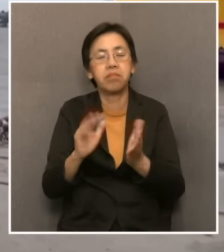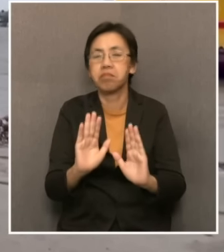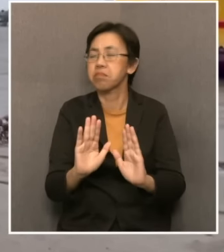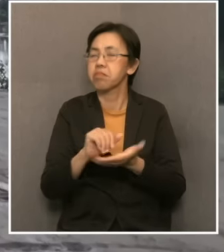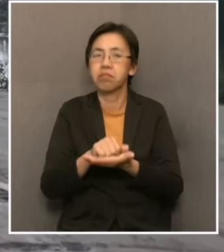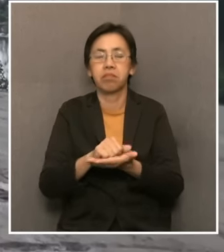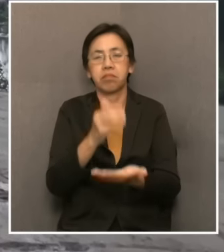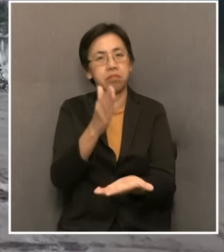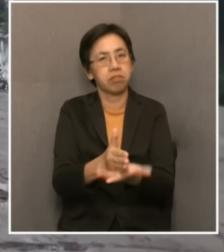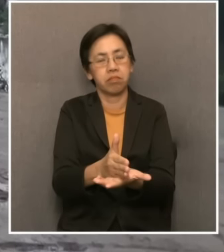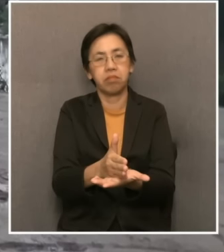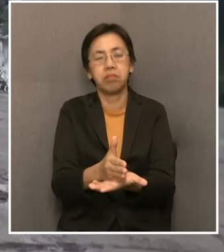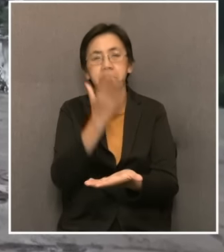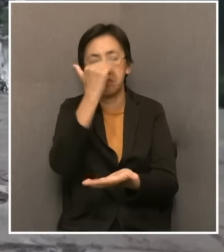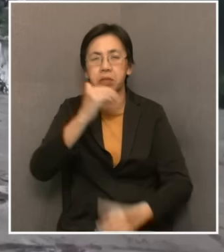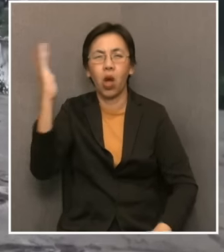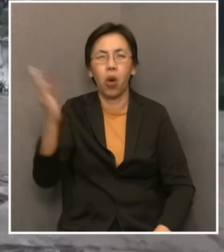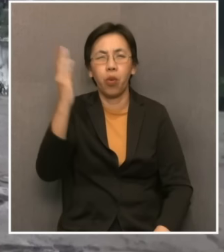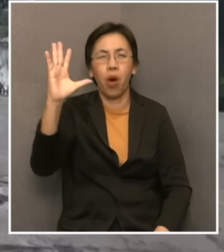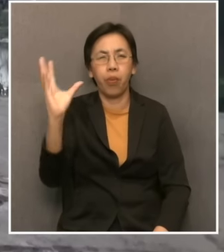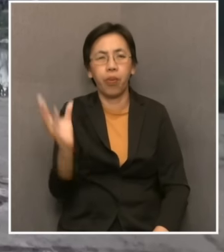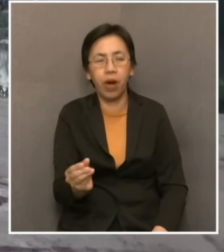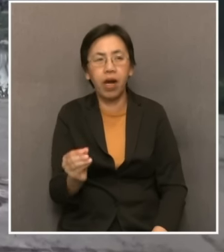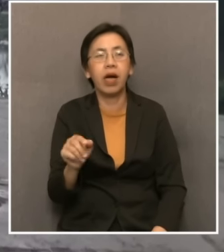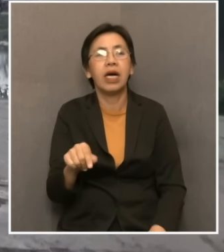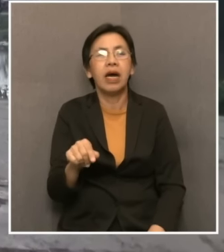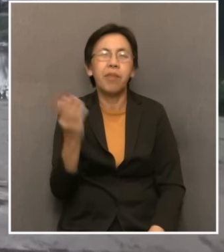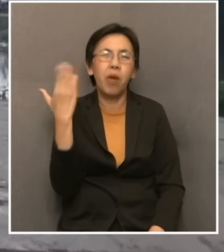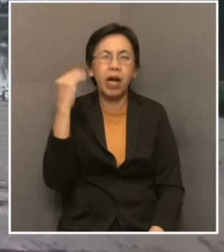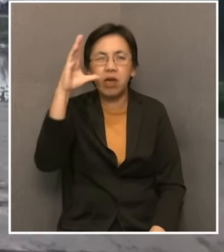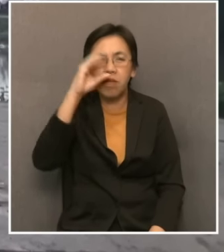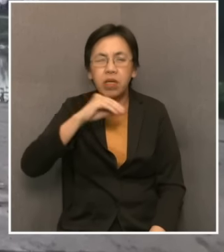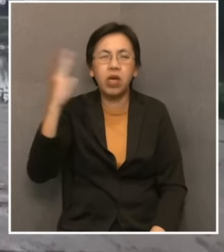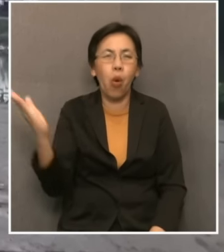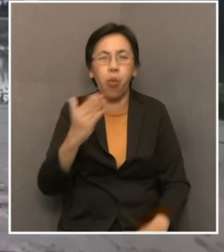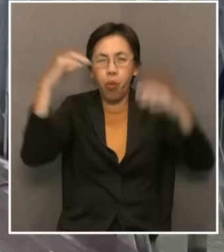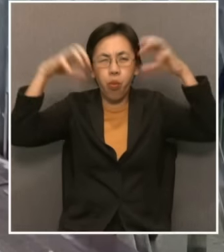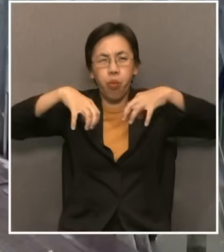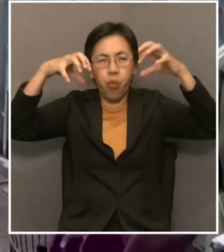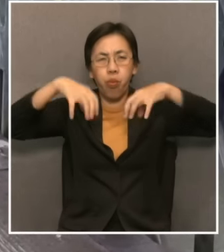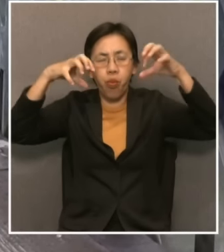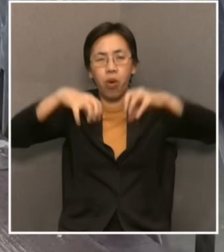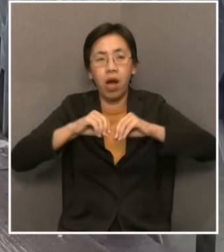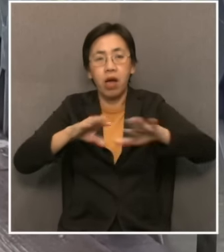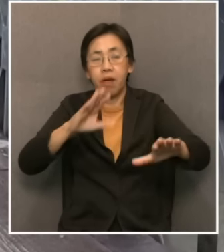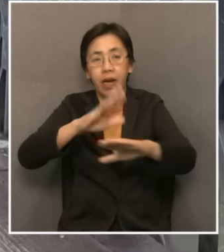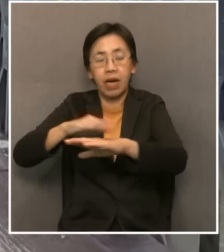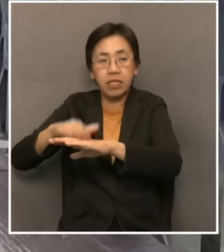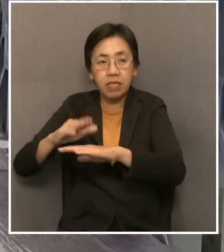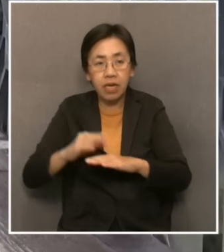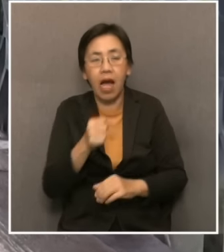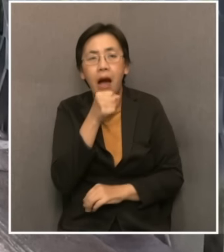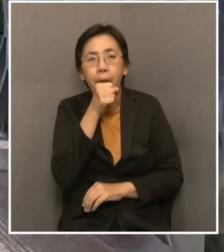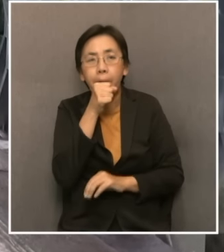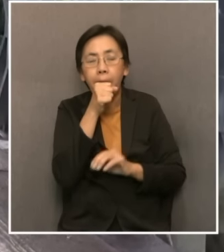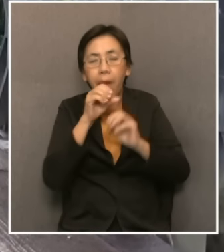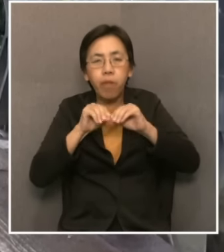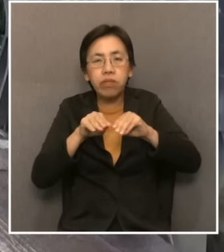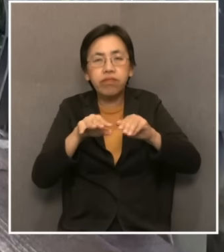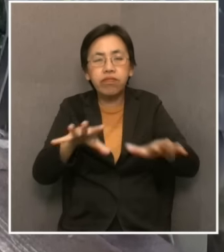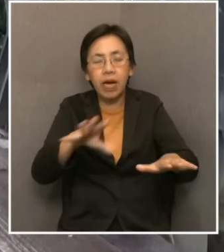รับมือไซโคลนรมานที่พัดขึ้นฝั่งกลางดึกที่ผ่านมาพร้อมประกาศเตือนภัยผ่านลำงกระจายเสียง